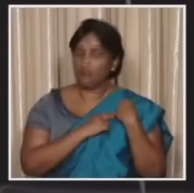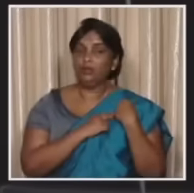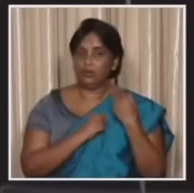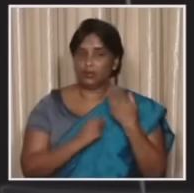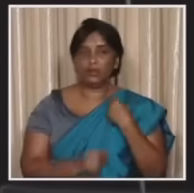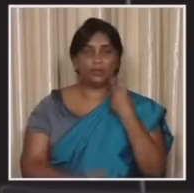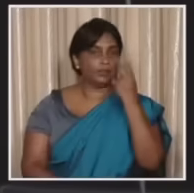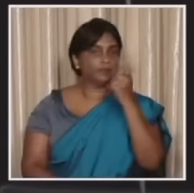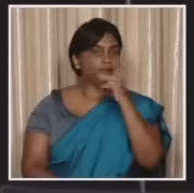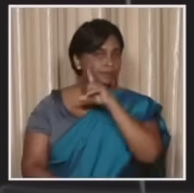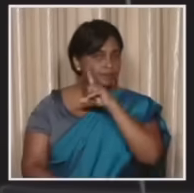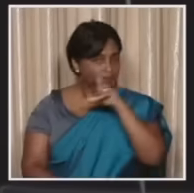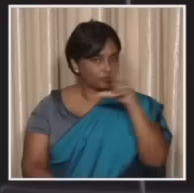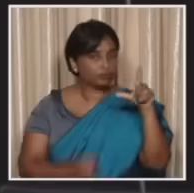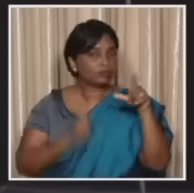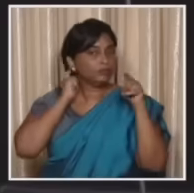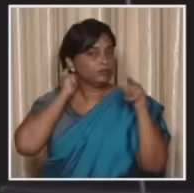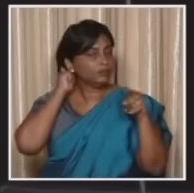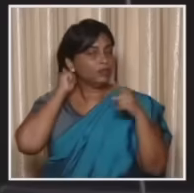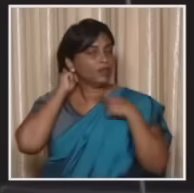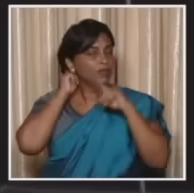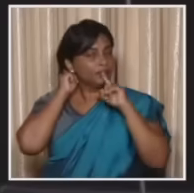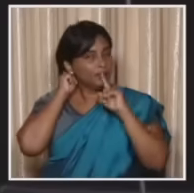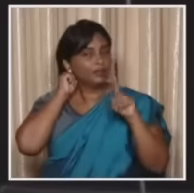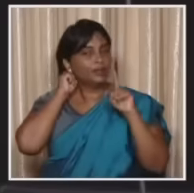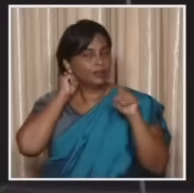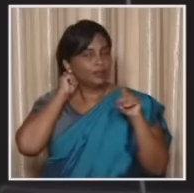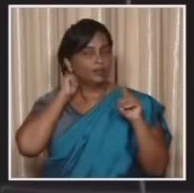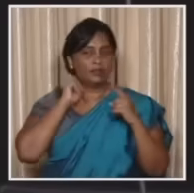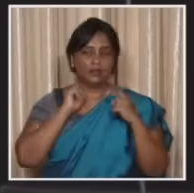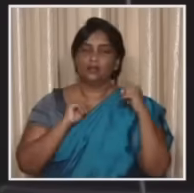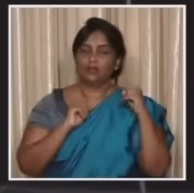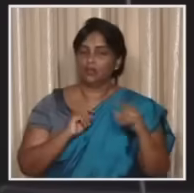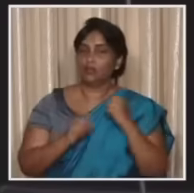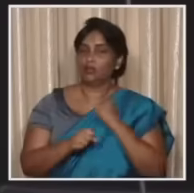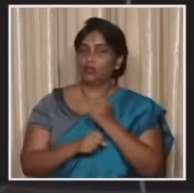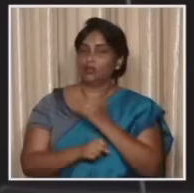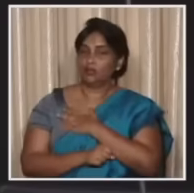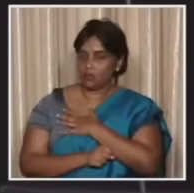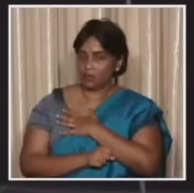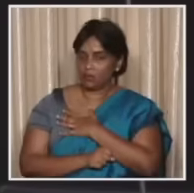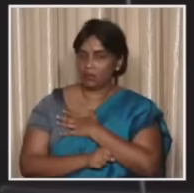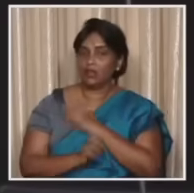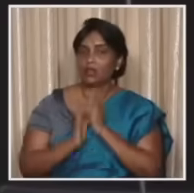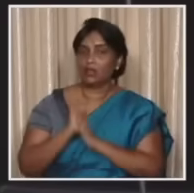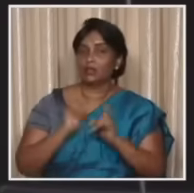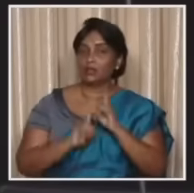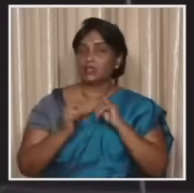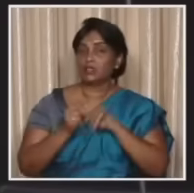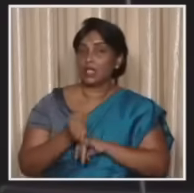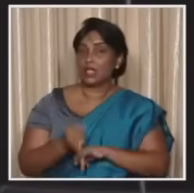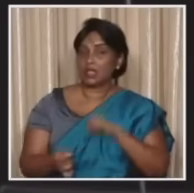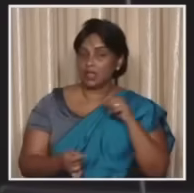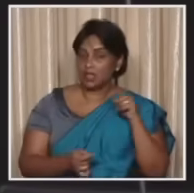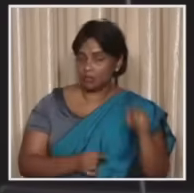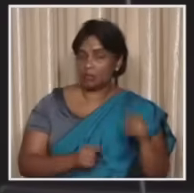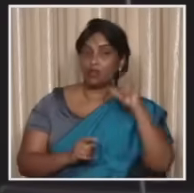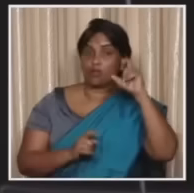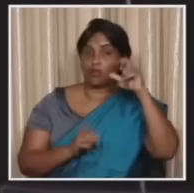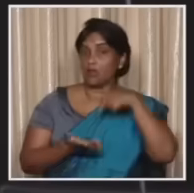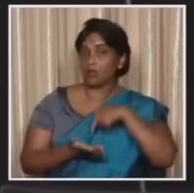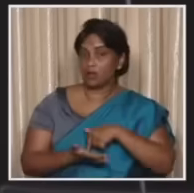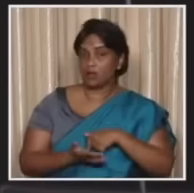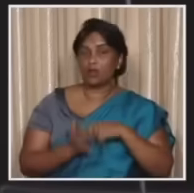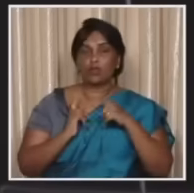මම 2017 ඉඳලා එතුමා ගාවට ගිහිල්ලා කිව්වා සර් ගෝඨාභය රාජපක්ෂ අමාත්‍යාංශ ලේකම් විදියට කොළඹ